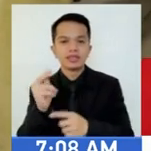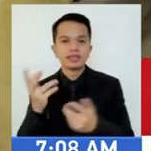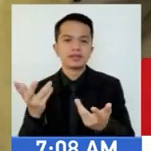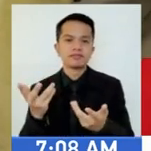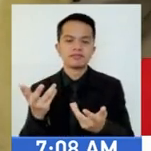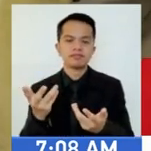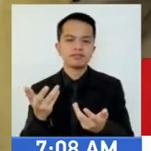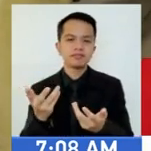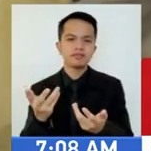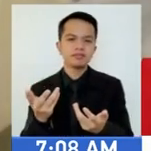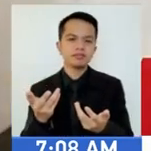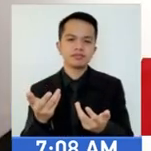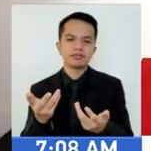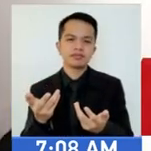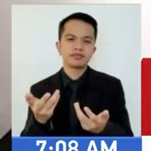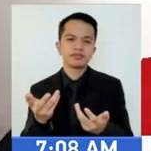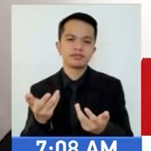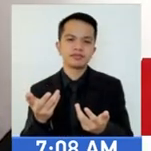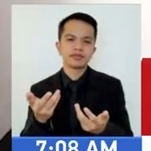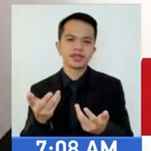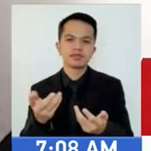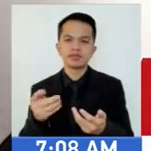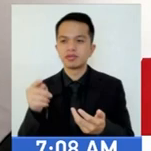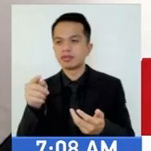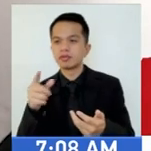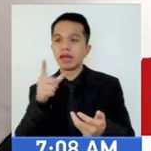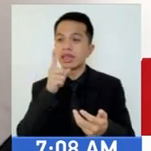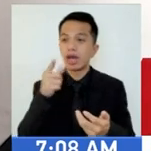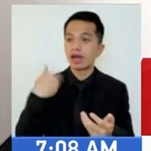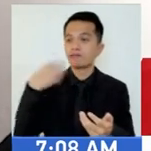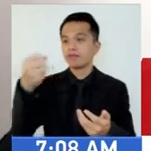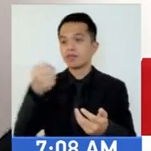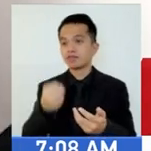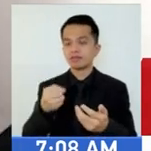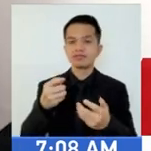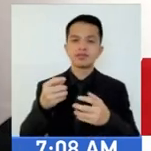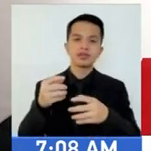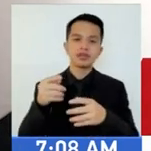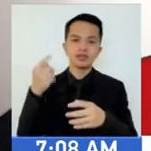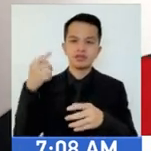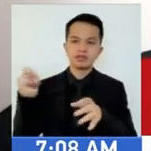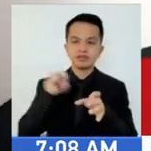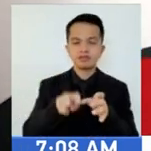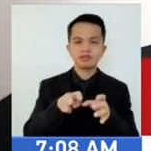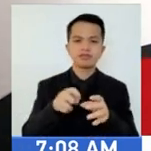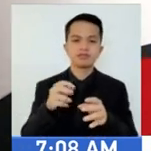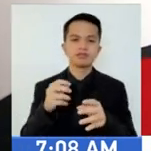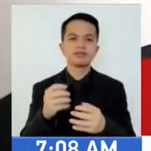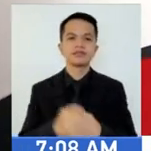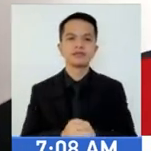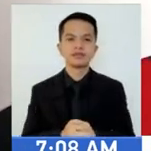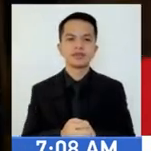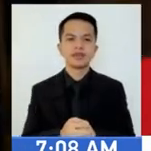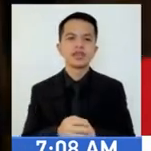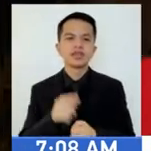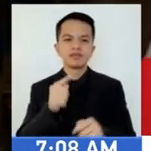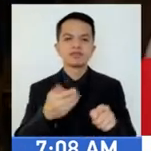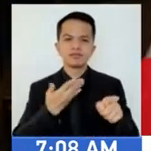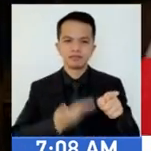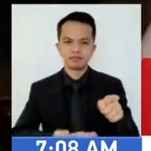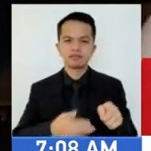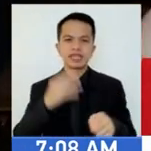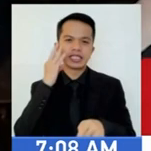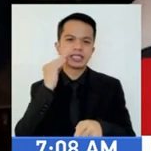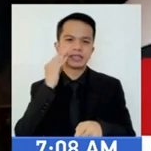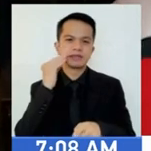tsamba na lang sa pasero. Ang tricycle driver naman na si Mang Jay, naranasan na raw ang magutom nung kasagsagan ng pandemya. Ayaw